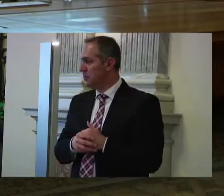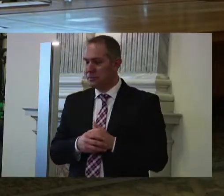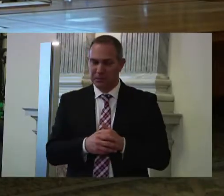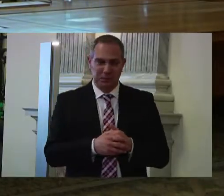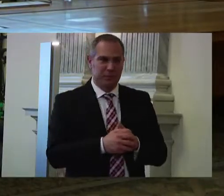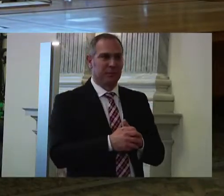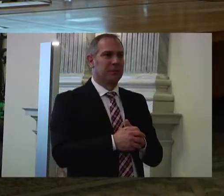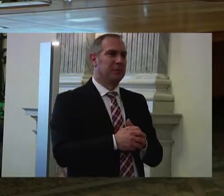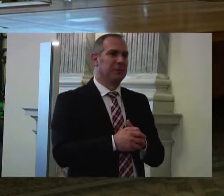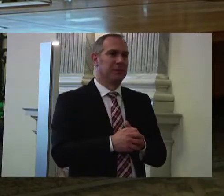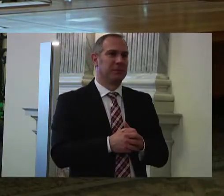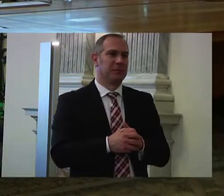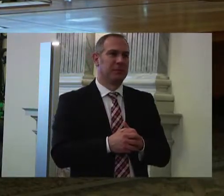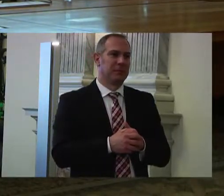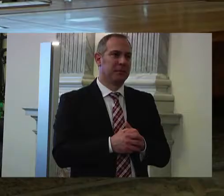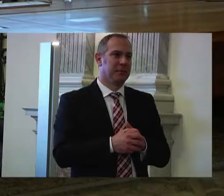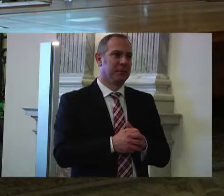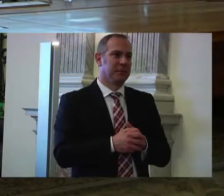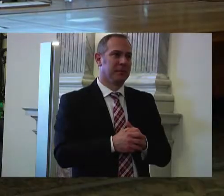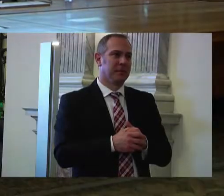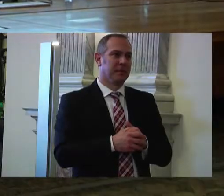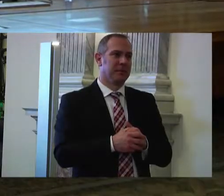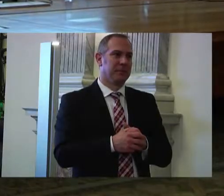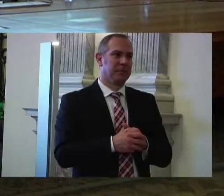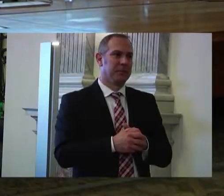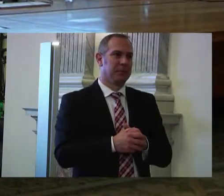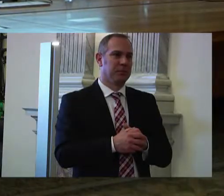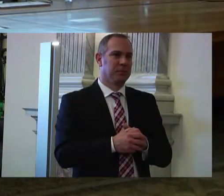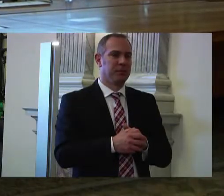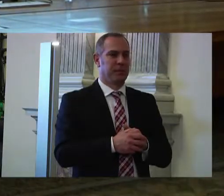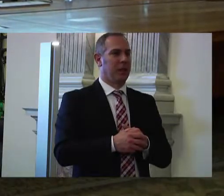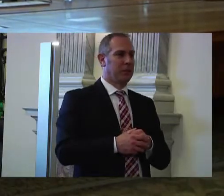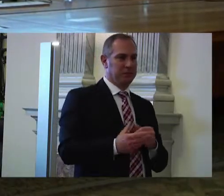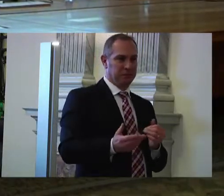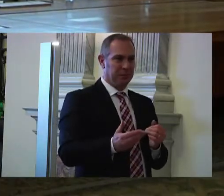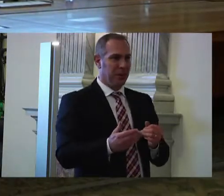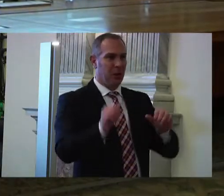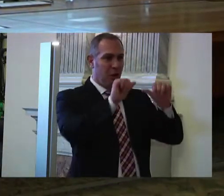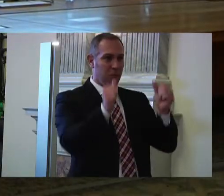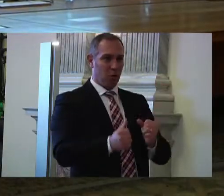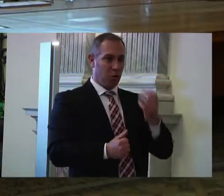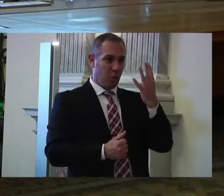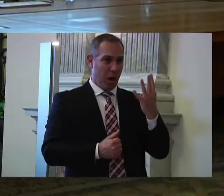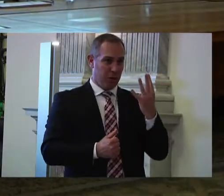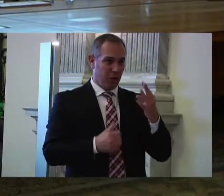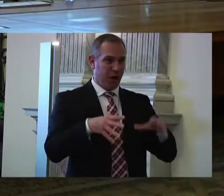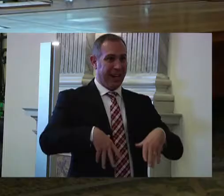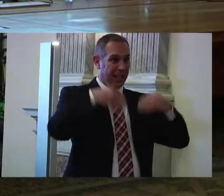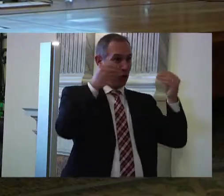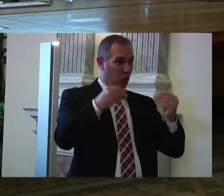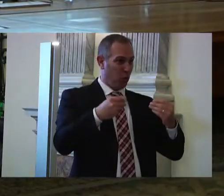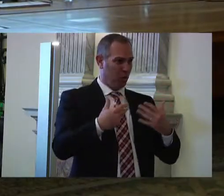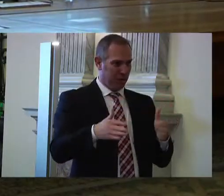Credo che sia finito la presentazione, quindi quattro moduli introduttivi. Quattro